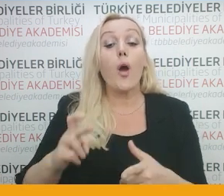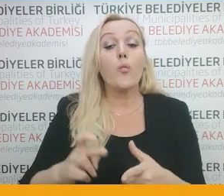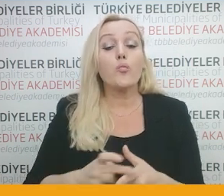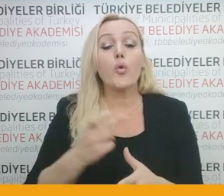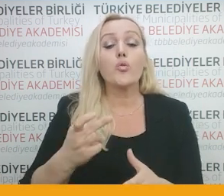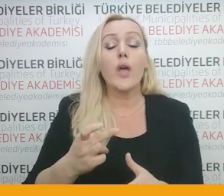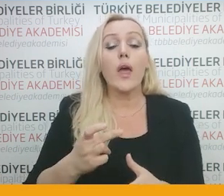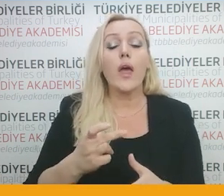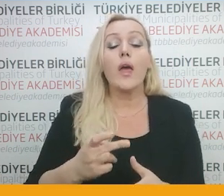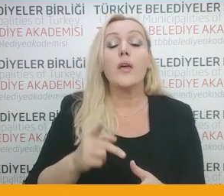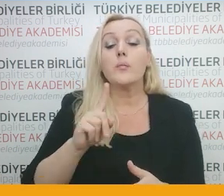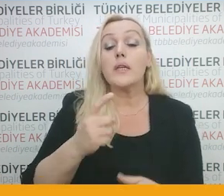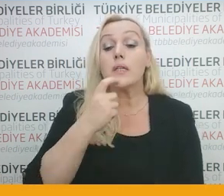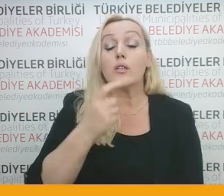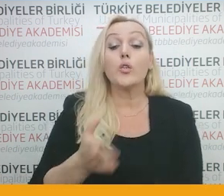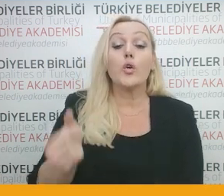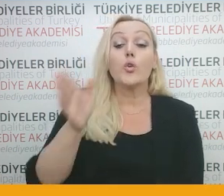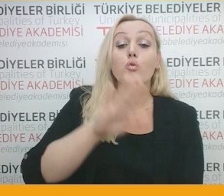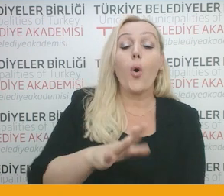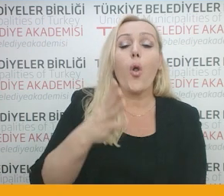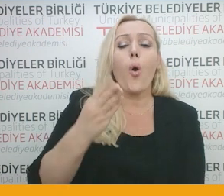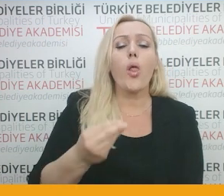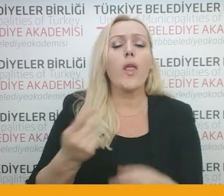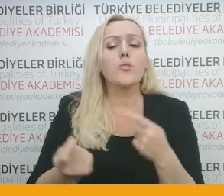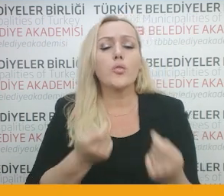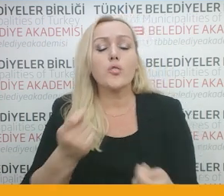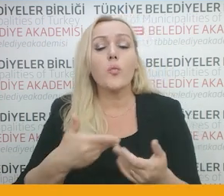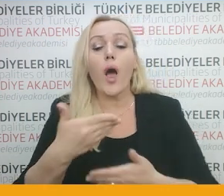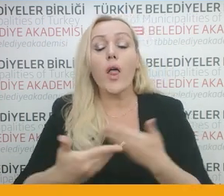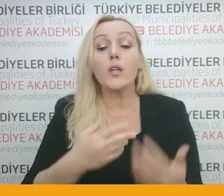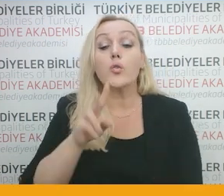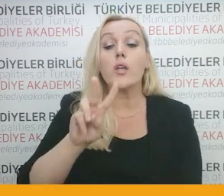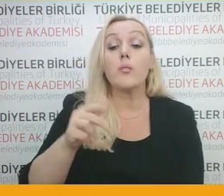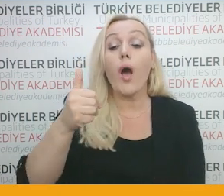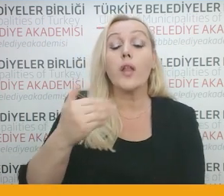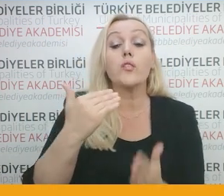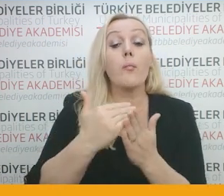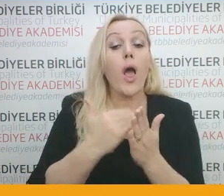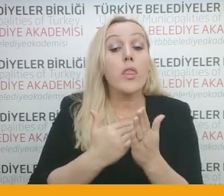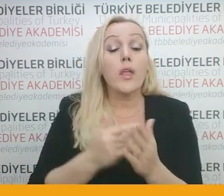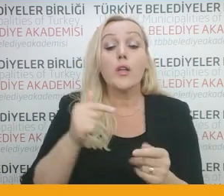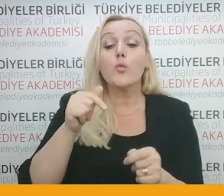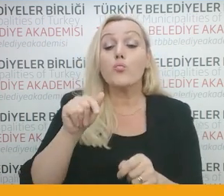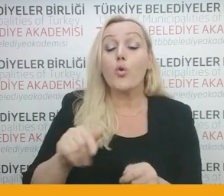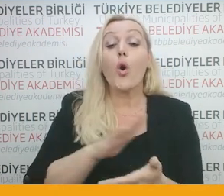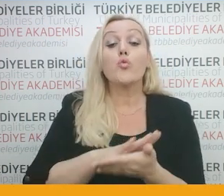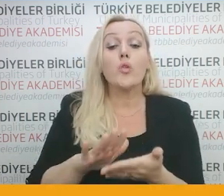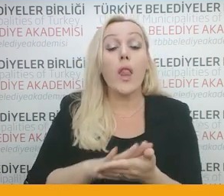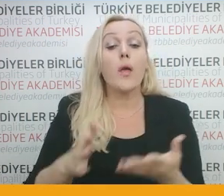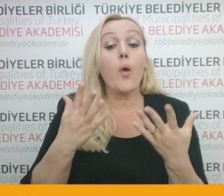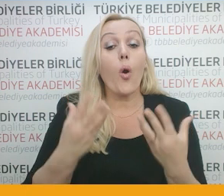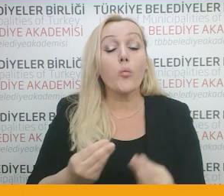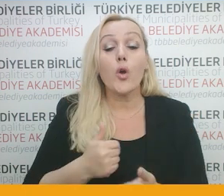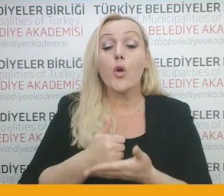yüklenmeden bahsediyor. Daha sonra ertesi yıla sarkan yüklenmelerden bahsediyor. 26. maddede bu düzenlenmiş.